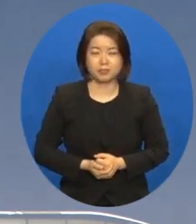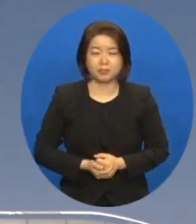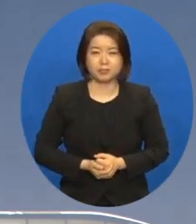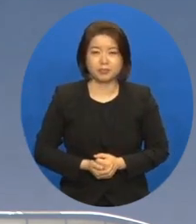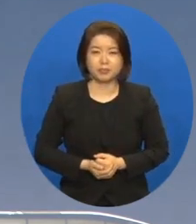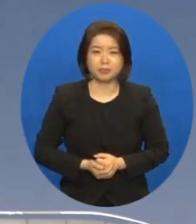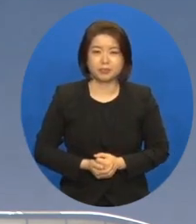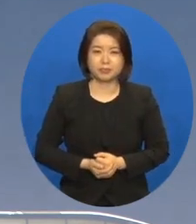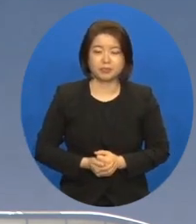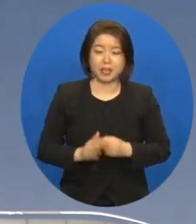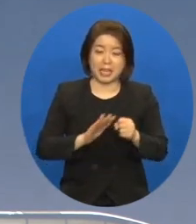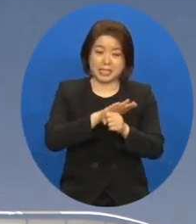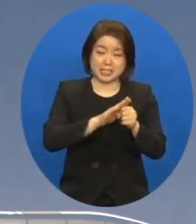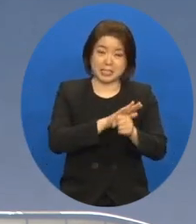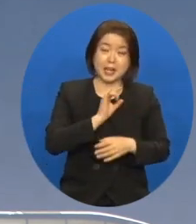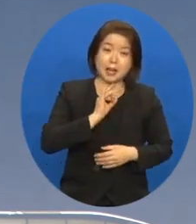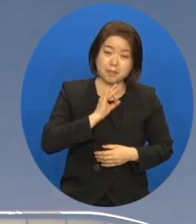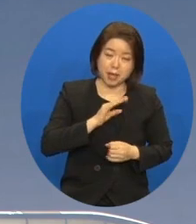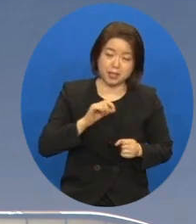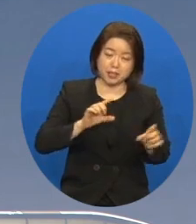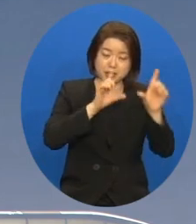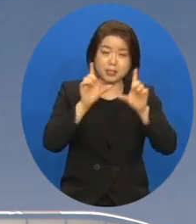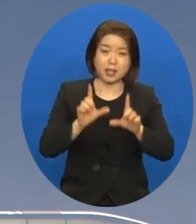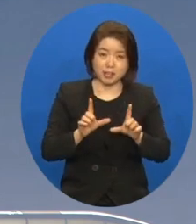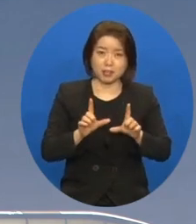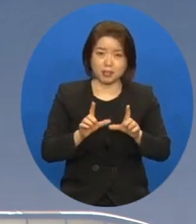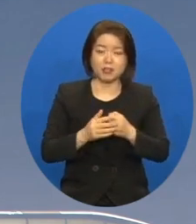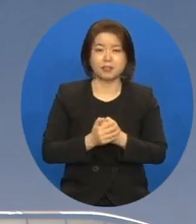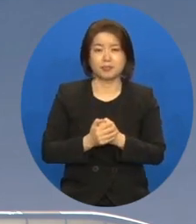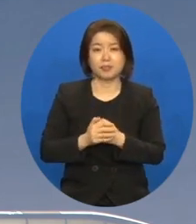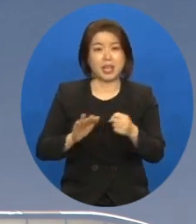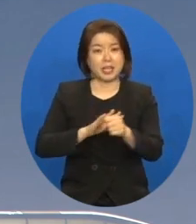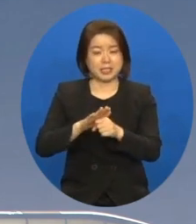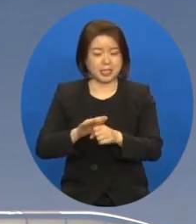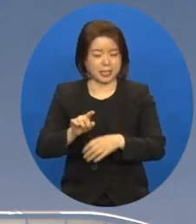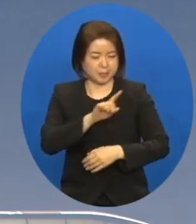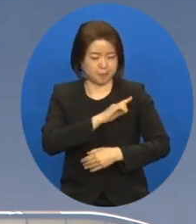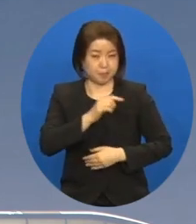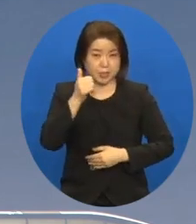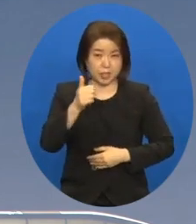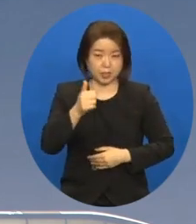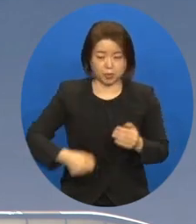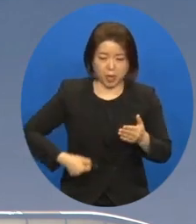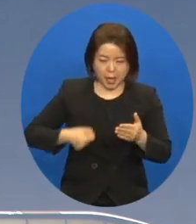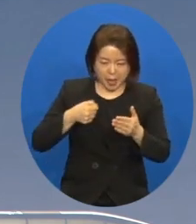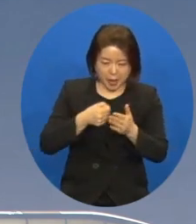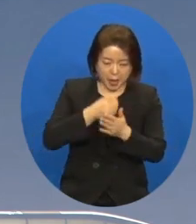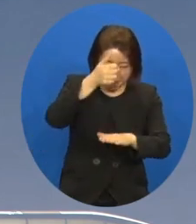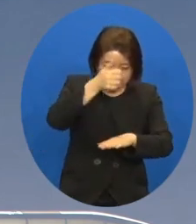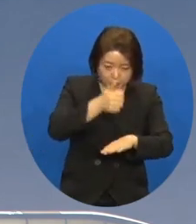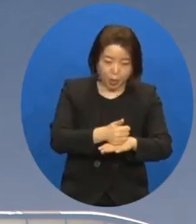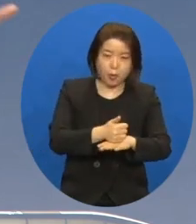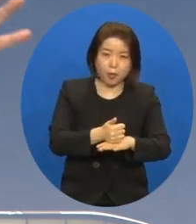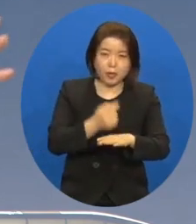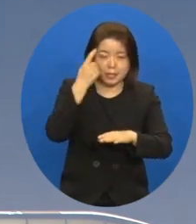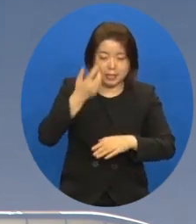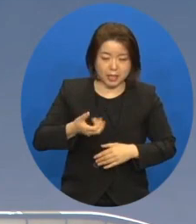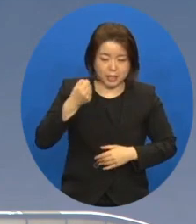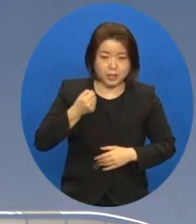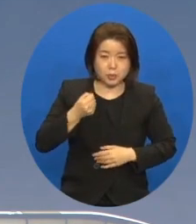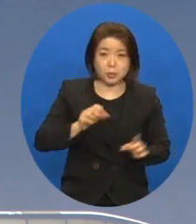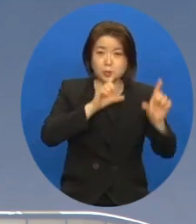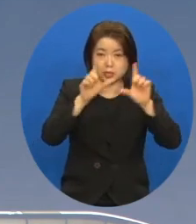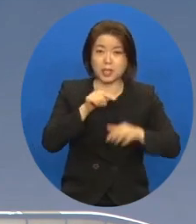거예요. 사랑만 하며 사는 거, 사랑이 제일이라고 결론 짓고 사는 거 절대 무거운